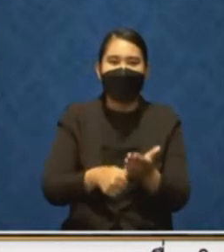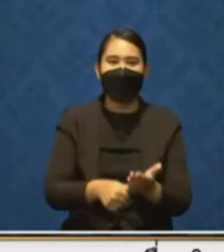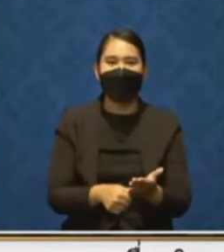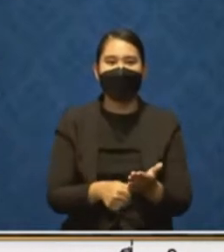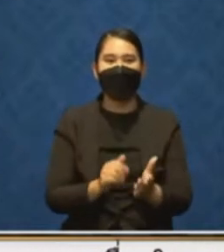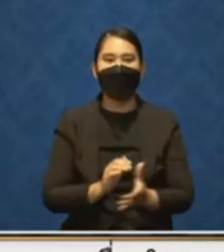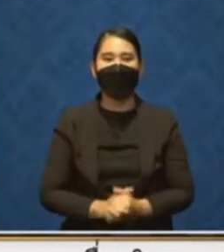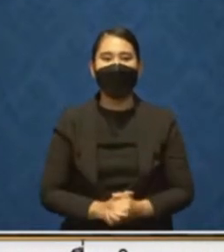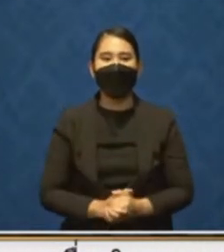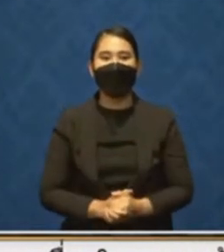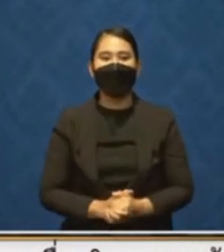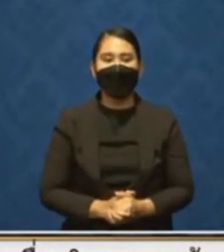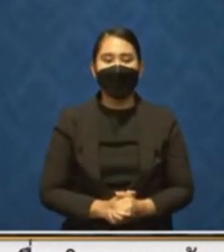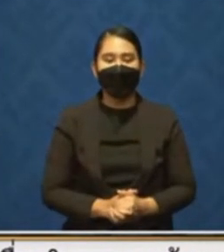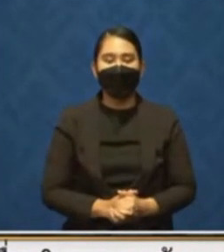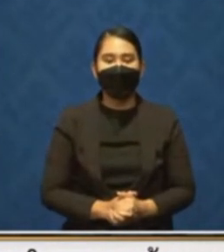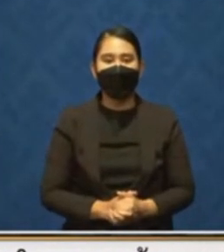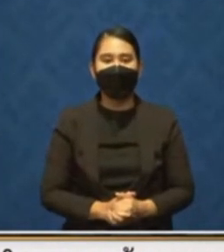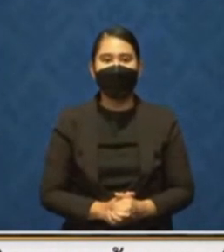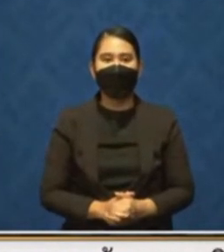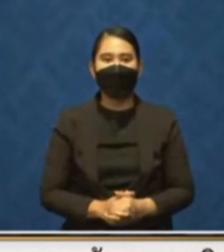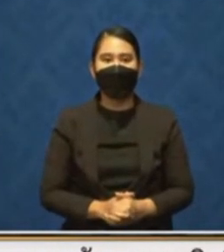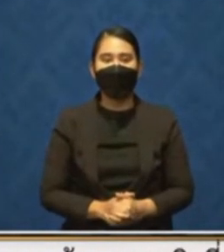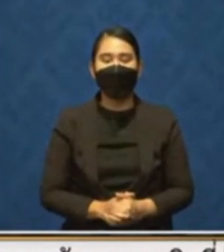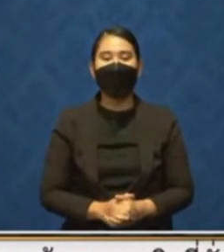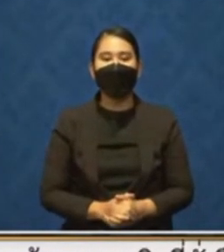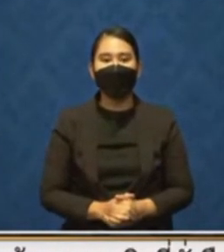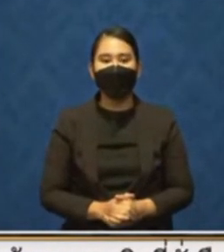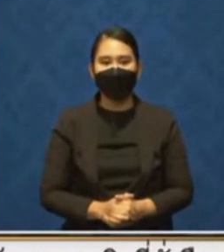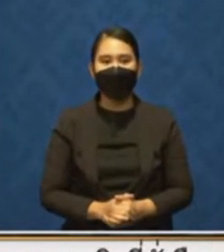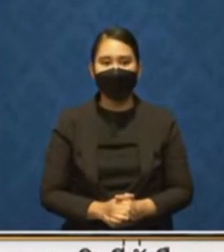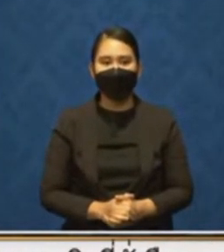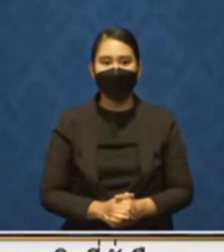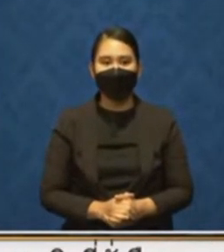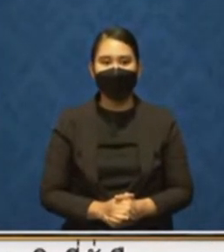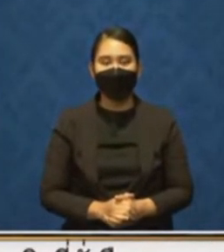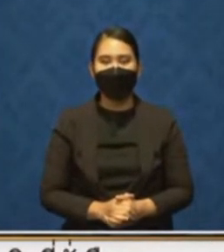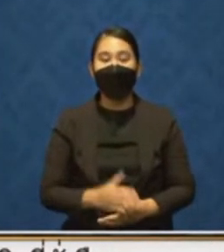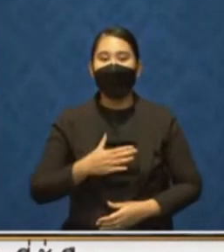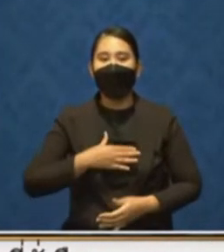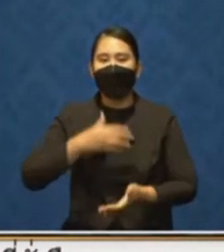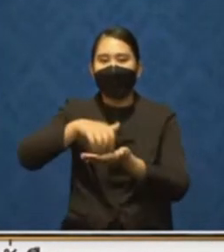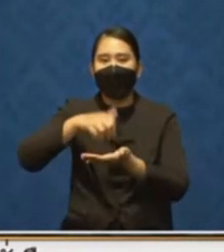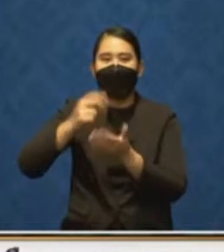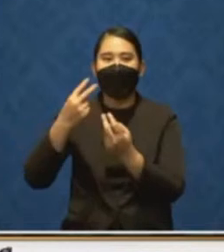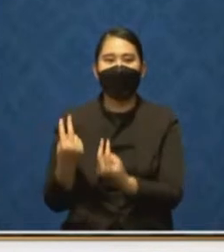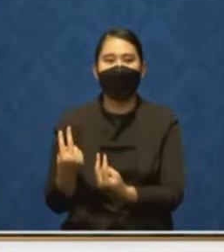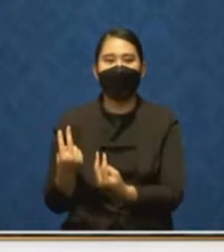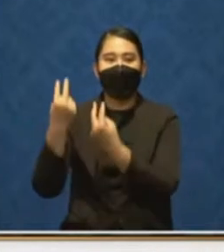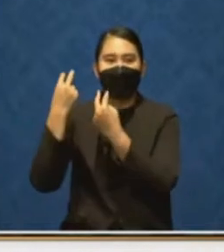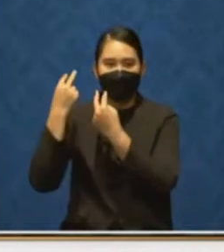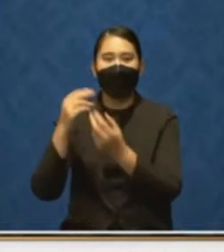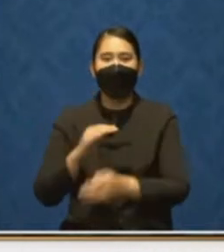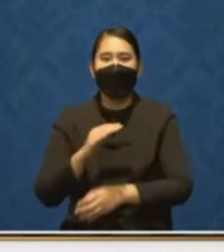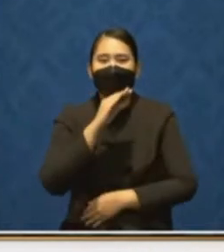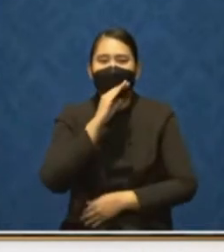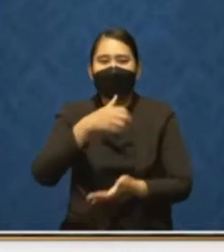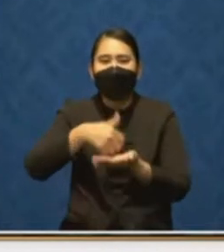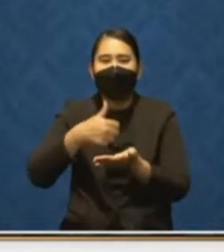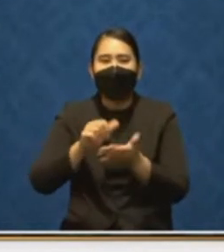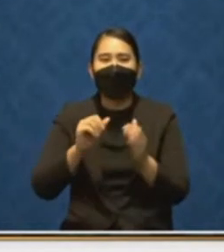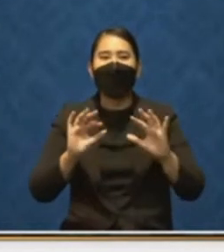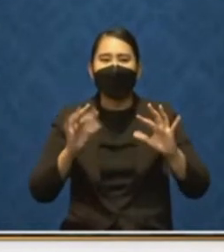ตามใช่ไหมตอนครับองค์กะญาติจรอดีตสักเล็กน้อยนะครับถ้าไม่ยอมรับนะ